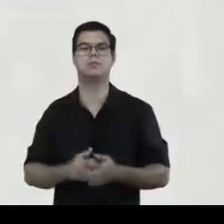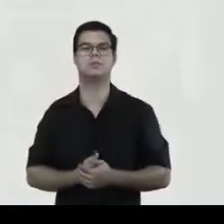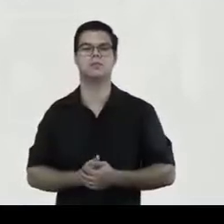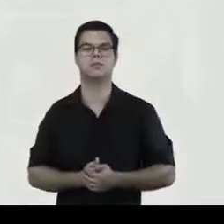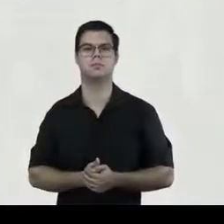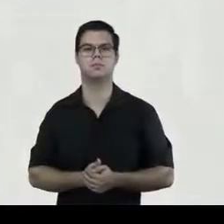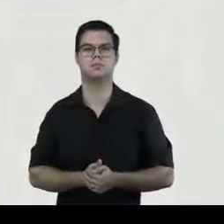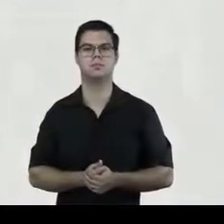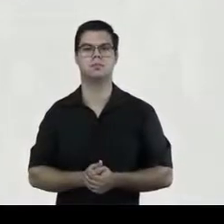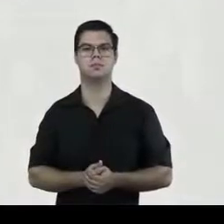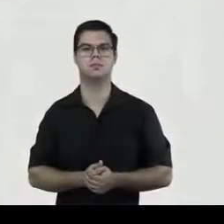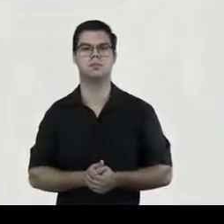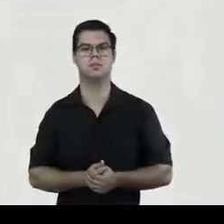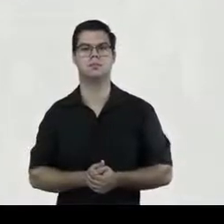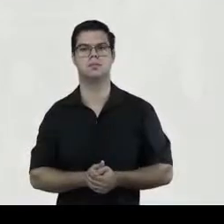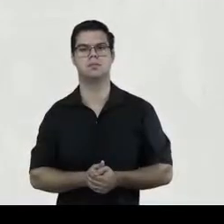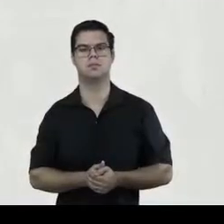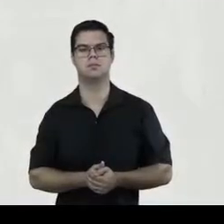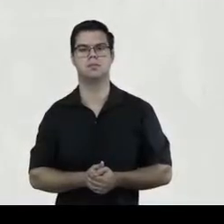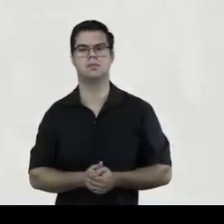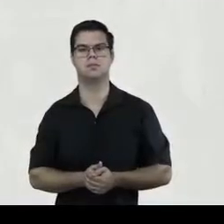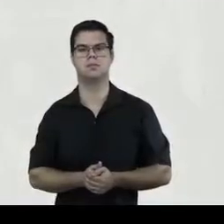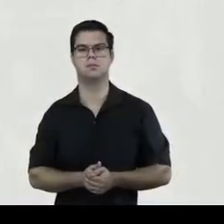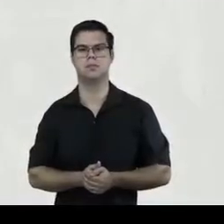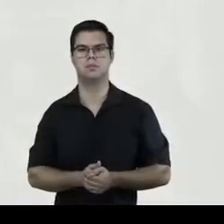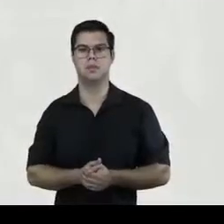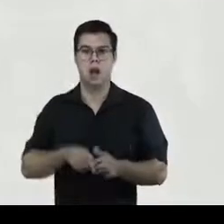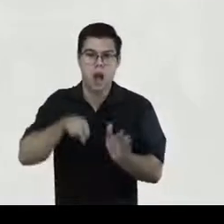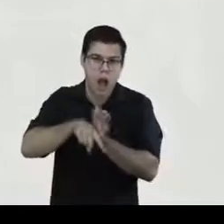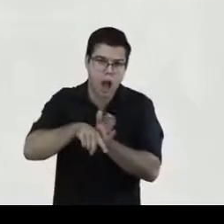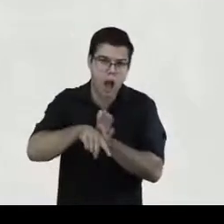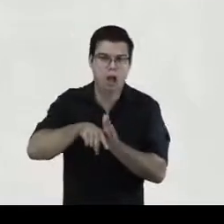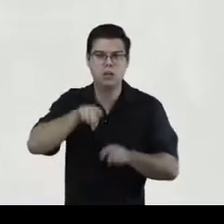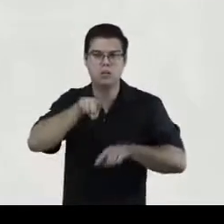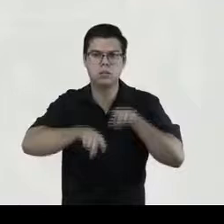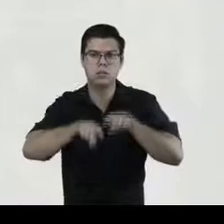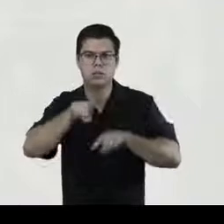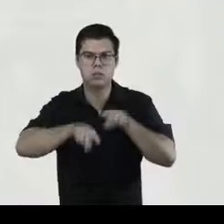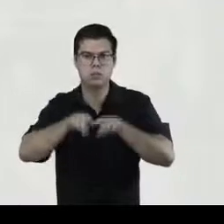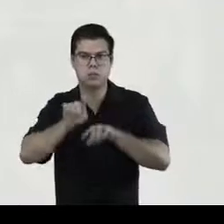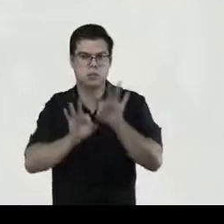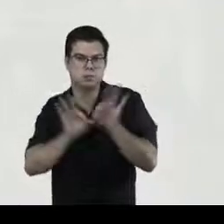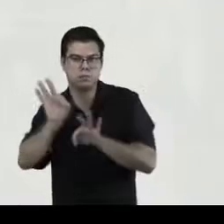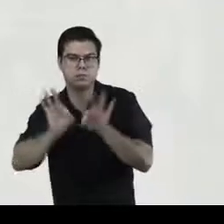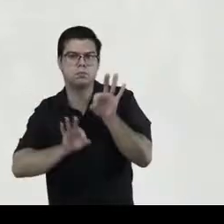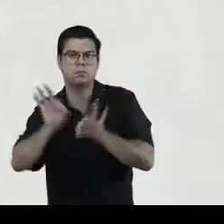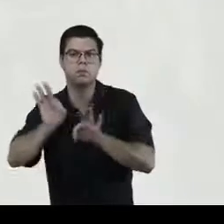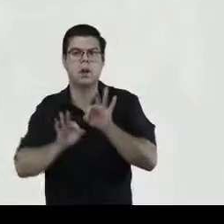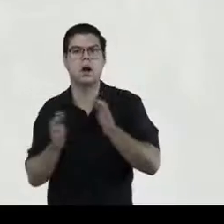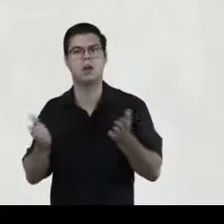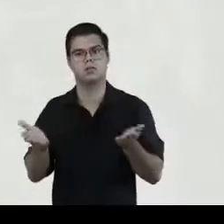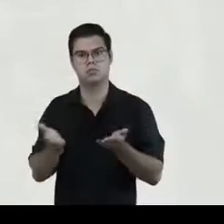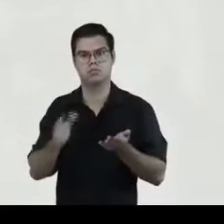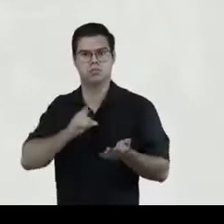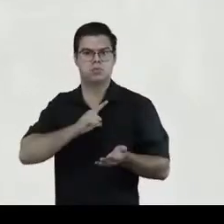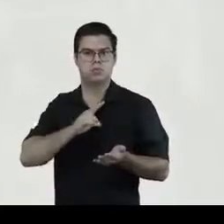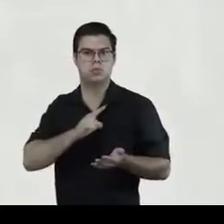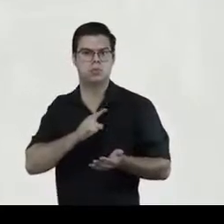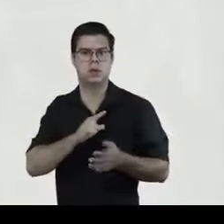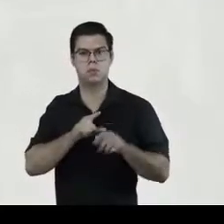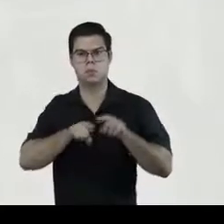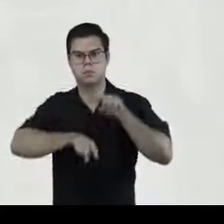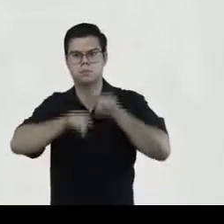Alors, analyse du matériel ornemental. Voilà le matériel de l'édition de 455 à gauche,